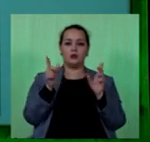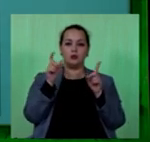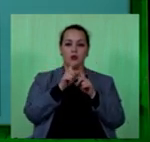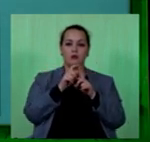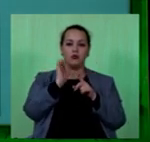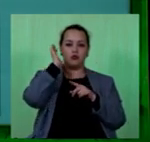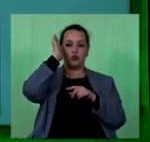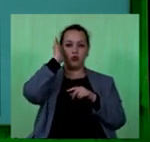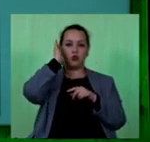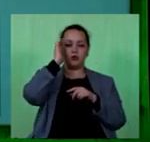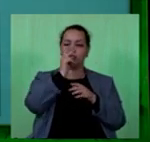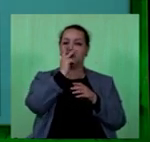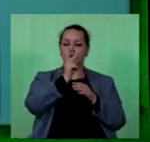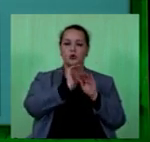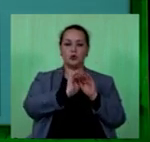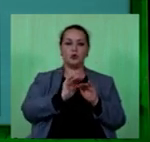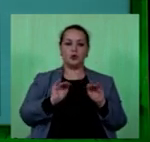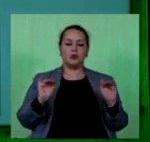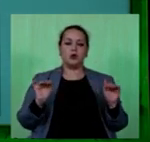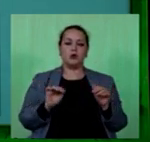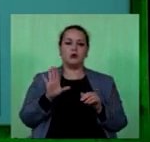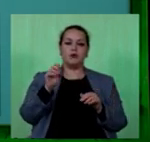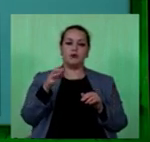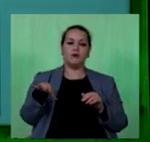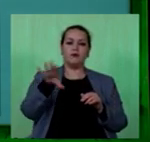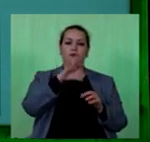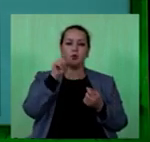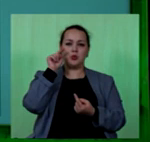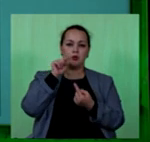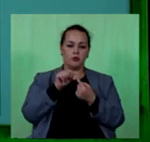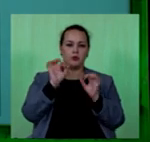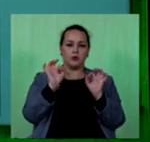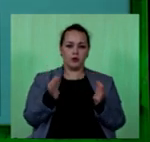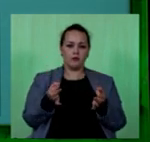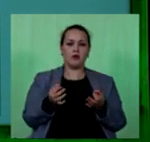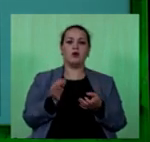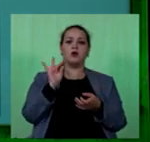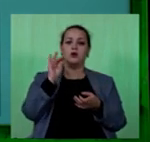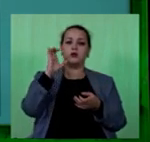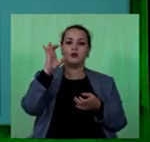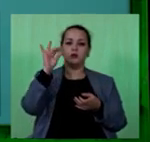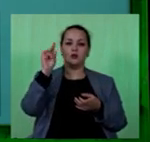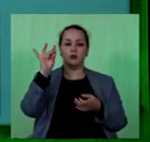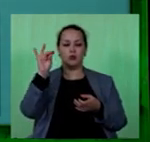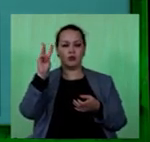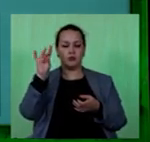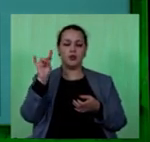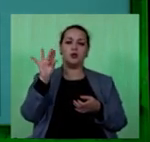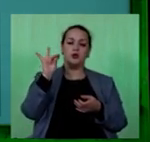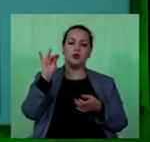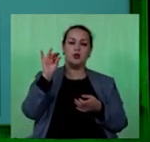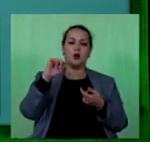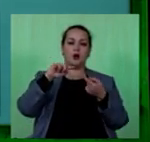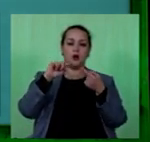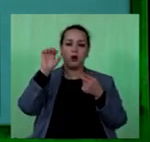черный посмотрите ребята вы все подобрали правильно и синонимы и антонимы потому